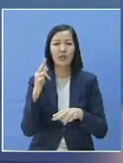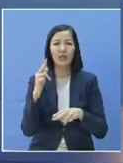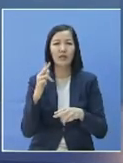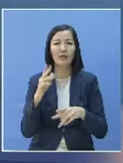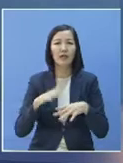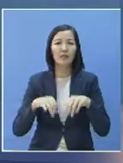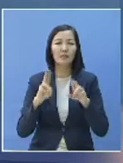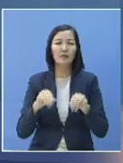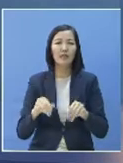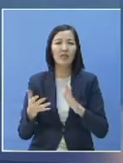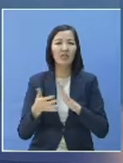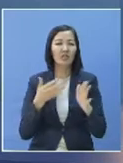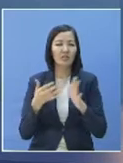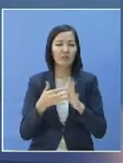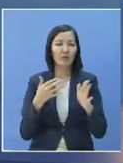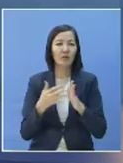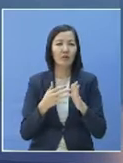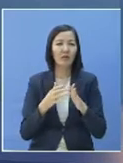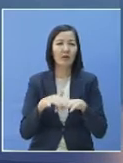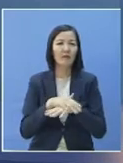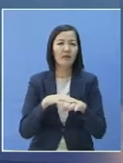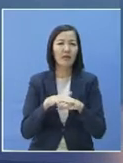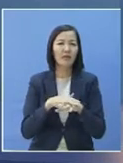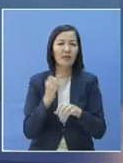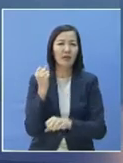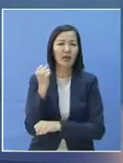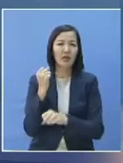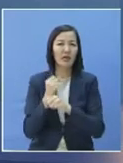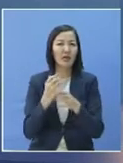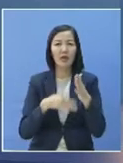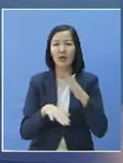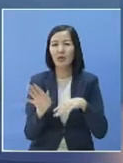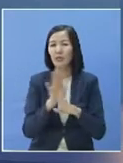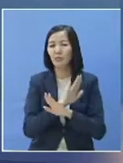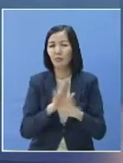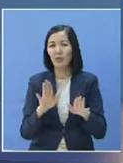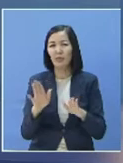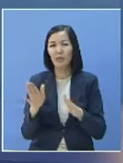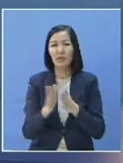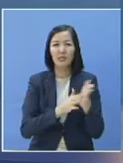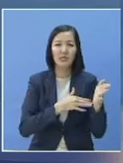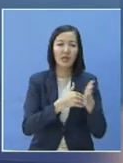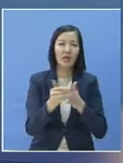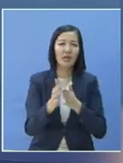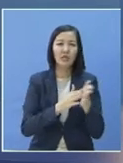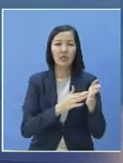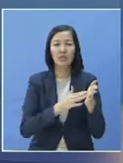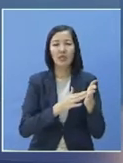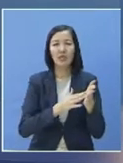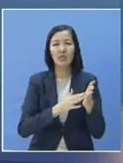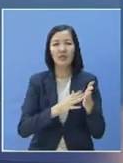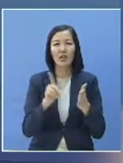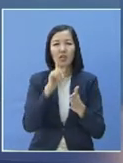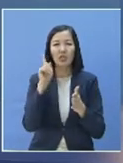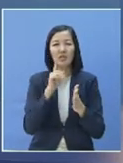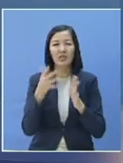мамандарының жетіспейтіндігі жиі айтылады. Нарықта қара жұмыстан қашпайтын дәнекерлеуші мен сылақшылар да тапшы. Депутаттар